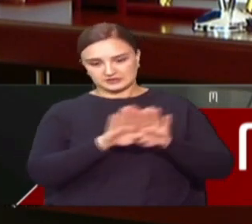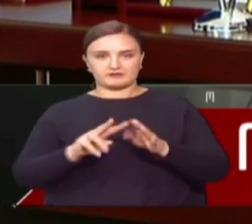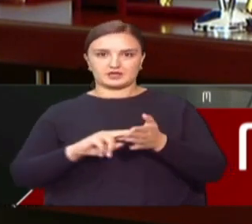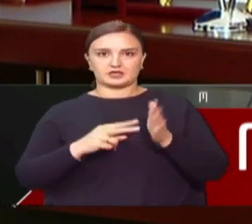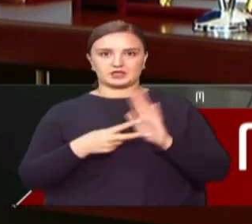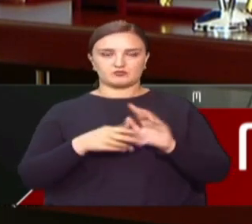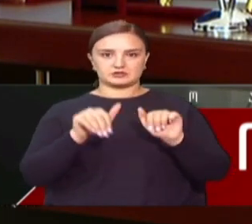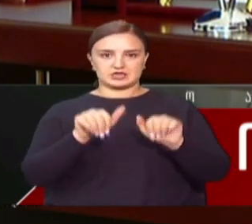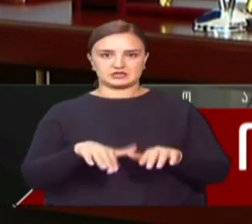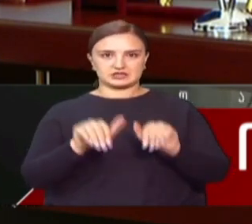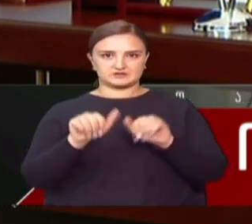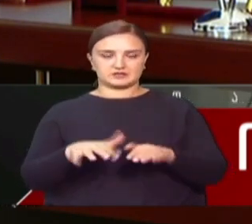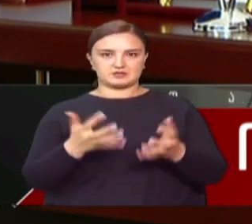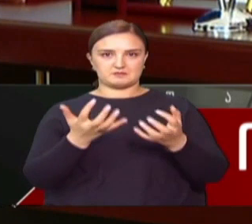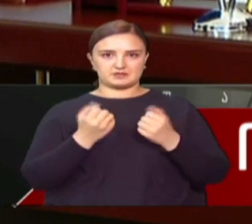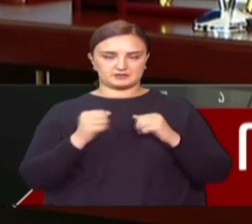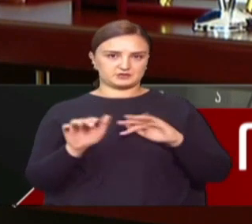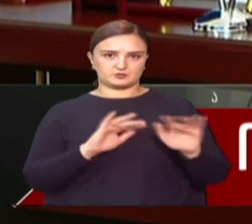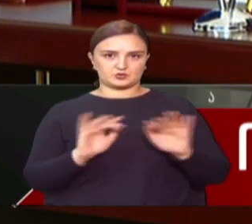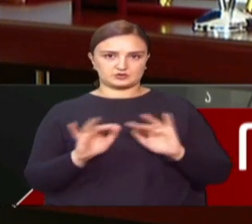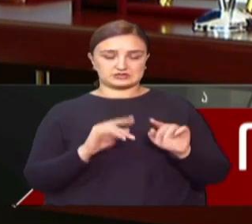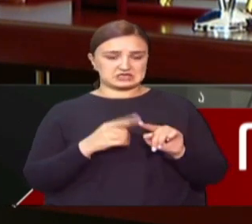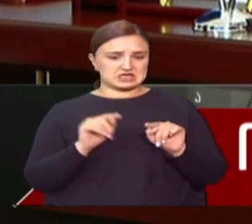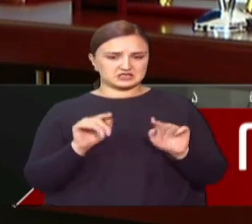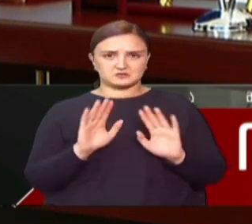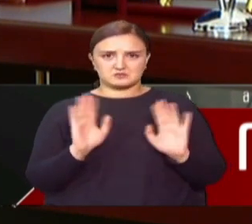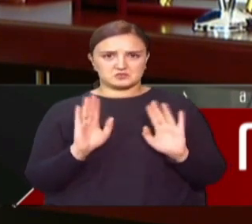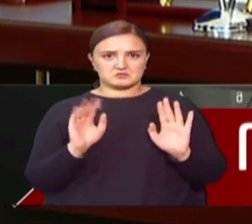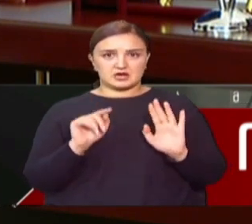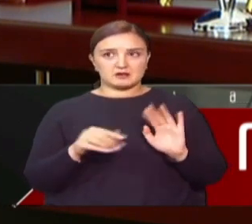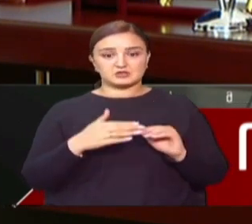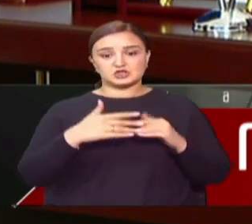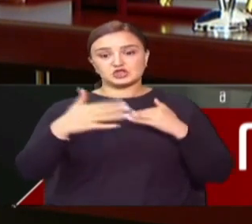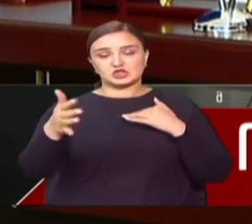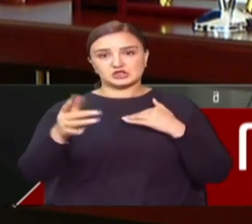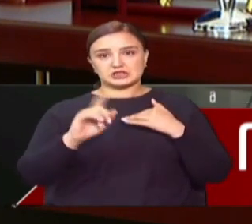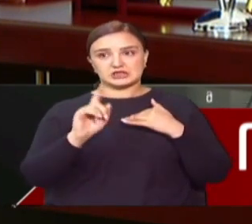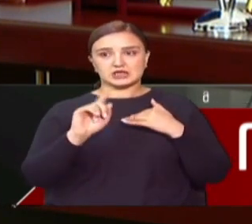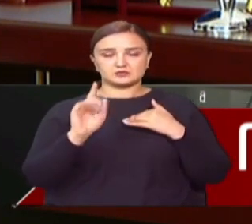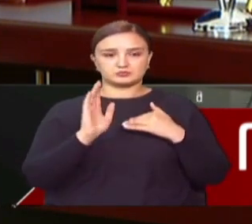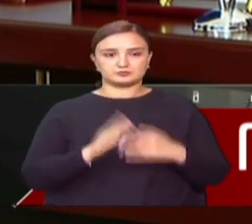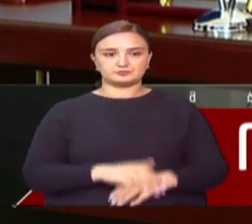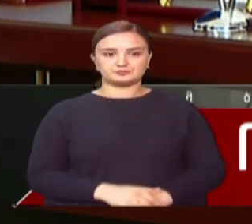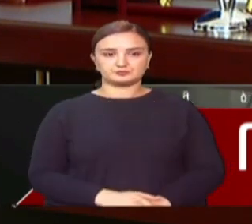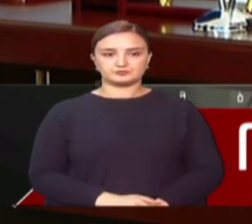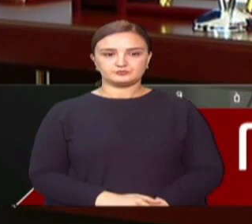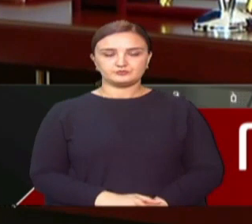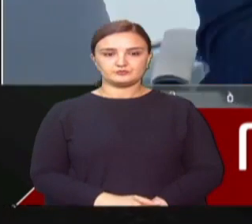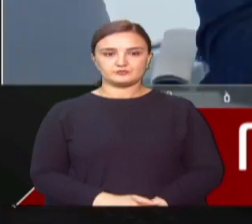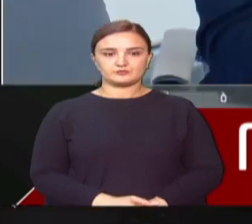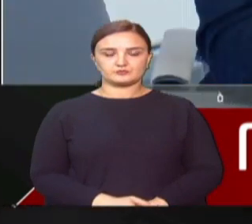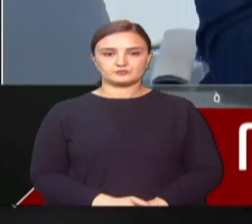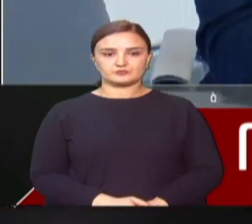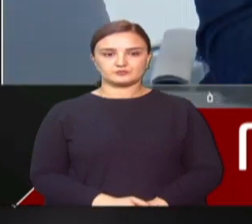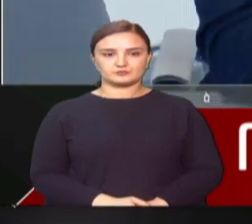დაიგეგმოს გადაწყვეტილებათა მიღების პროცესი. Აი ეს არის ალბათ ამის იქით რაღაცა ბატონო მიხელ, ერთი თვე რჩება